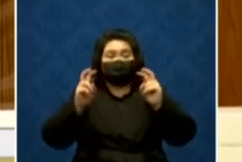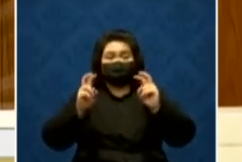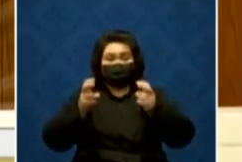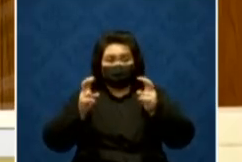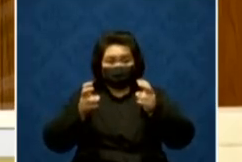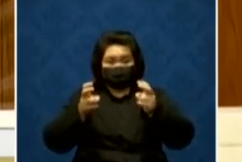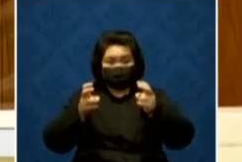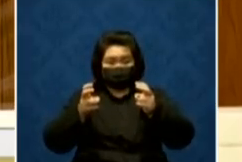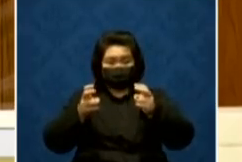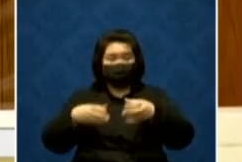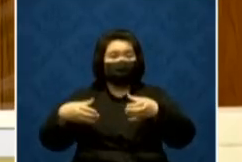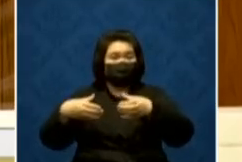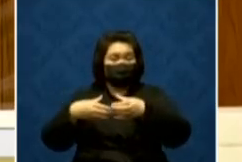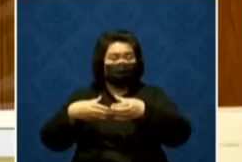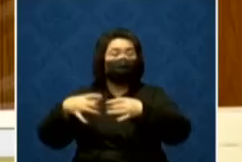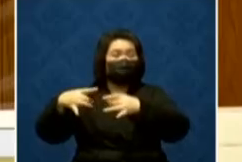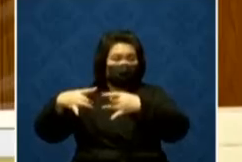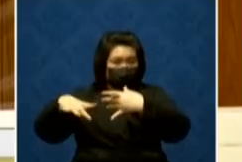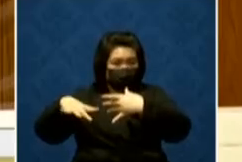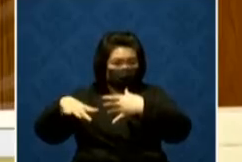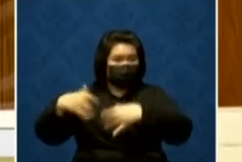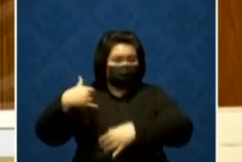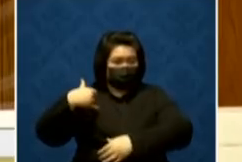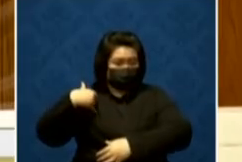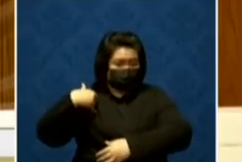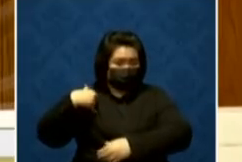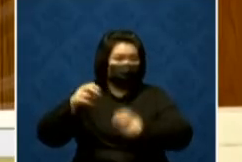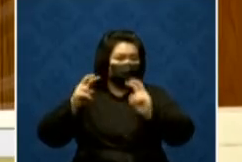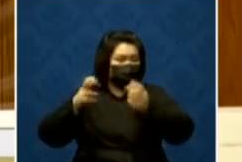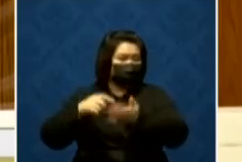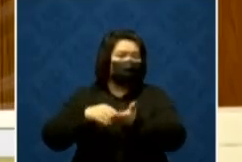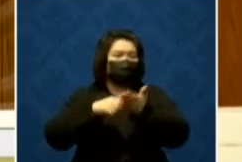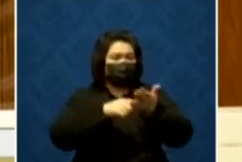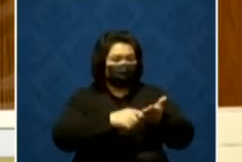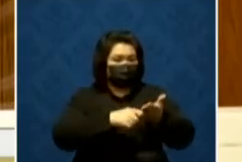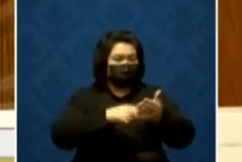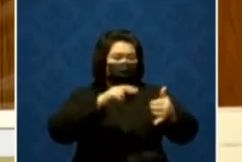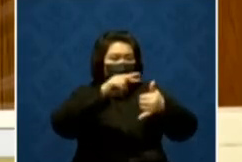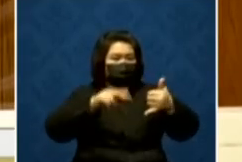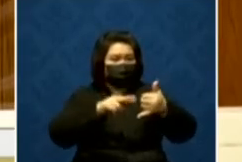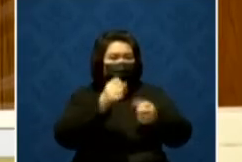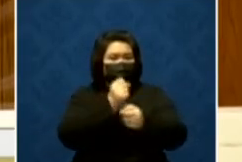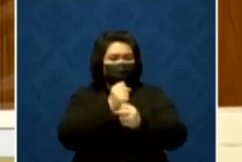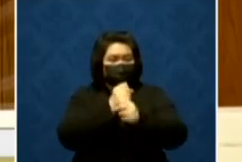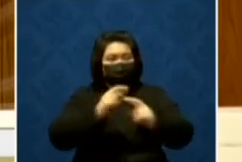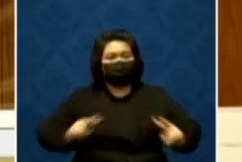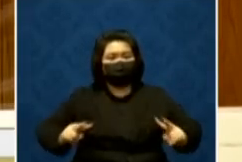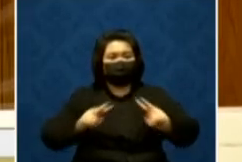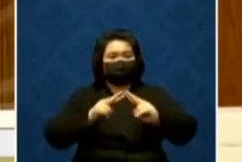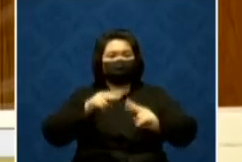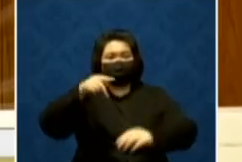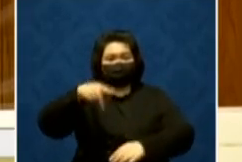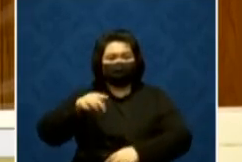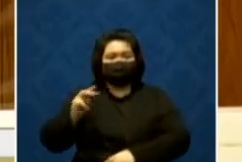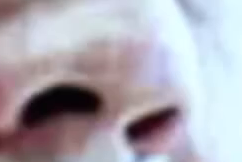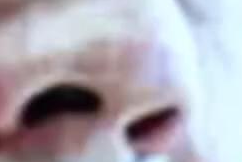นอนคุณจุตินอนดึกไหม ก็คนอื่นเนี่ยไม่เป็นประเด็น ครับ อย่างที่บอกนะครับประเด็นมันอยู่ที่3ปอ